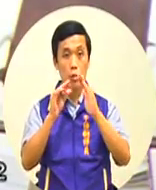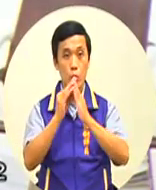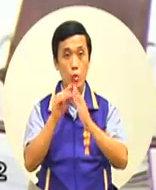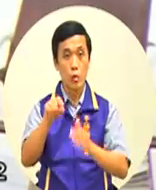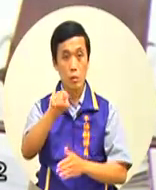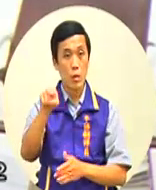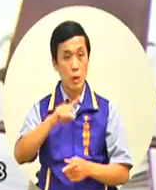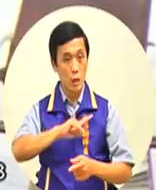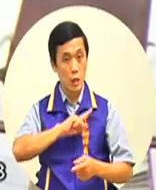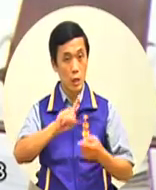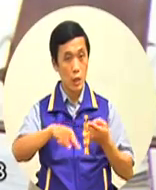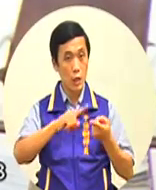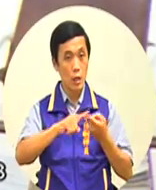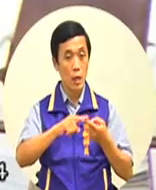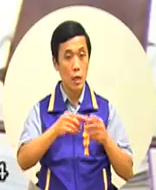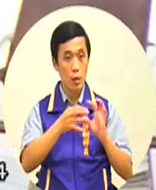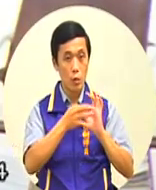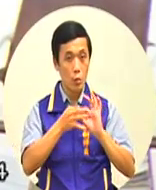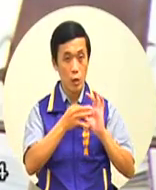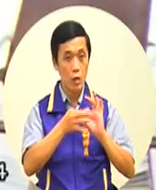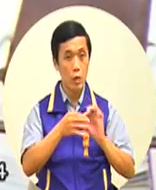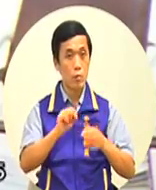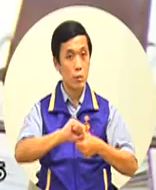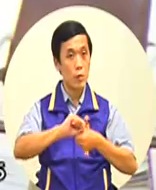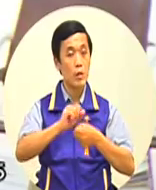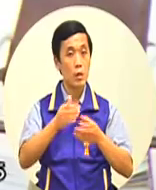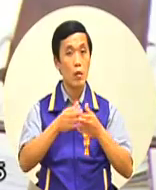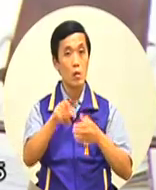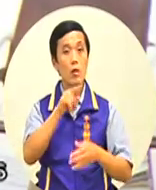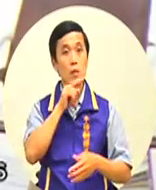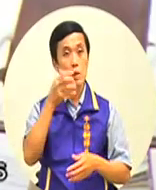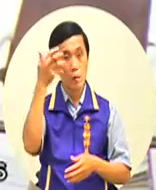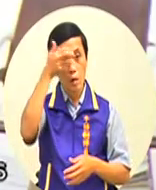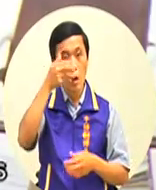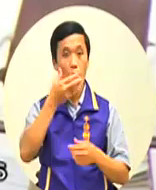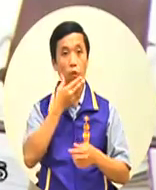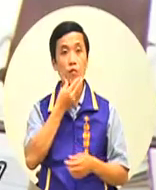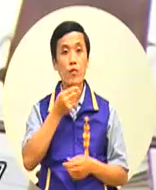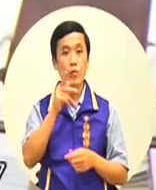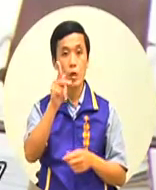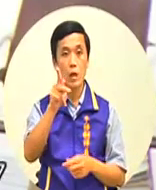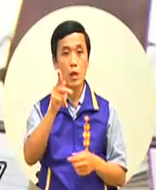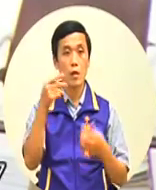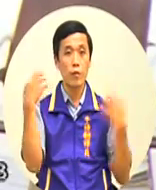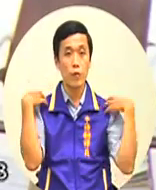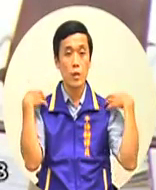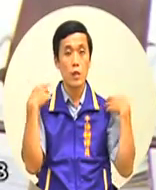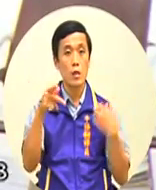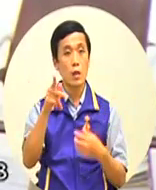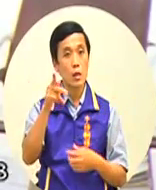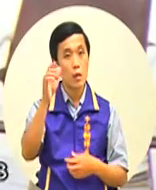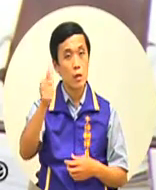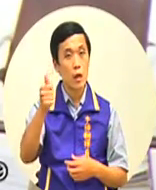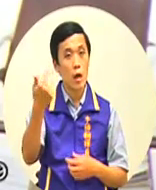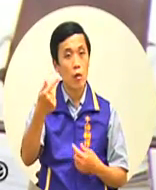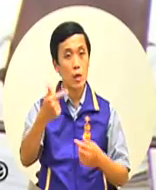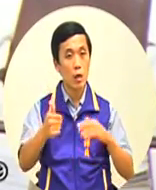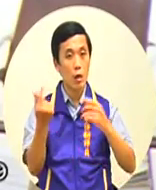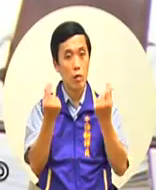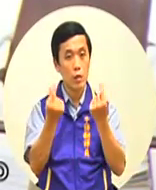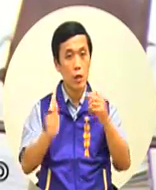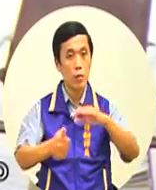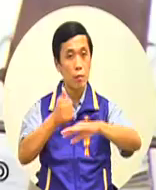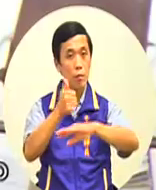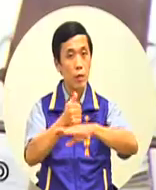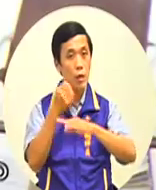的去关怀哦，吼，啊，这是老福科的业务嘛，吼，那老福科的科长好像是新的嘛，吼，跟我的互